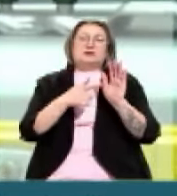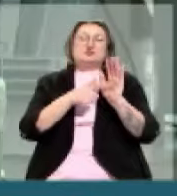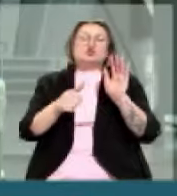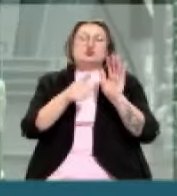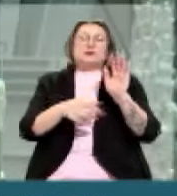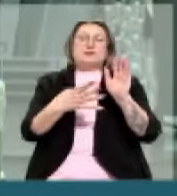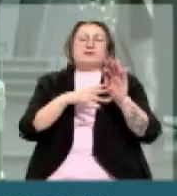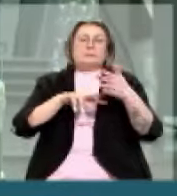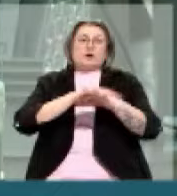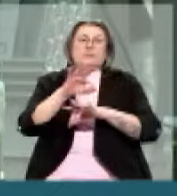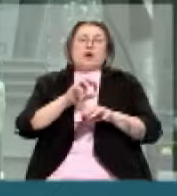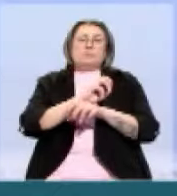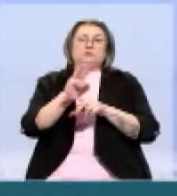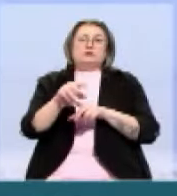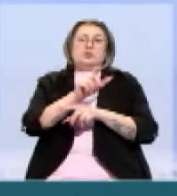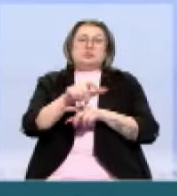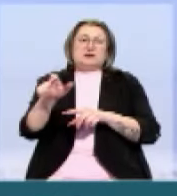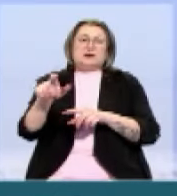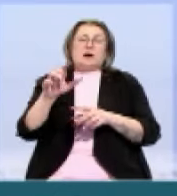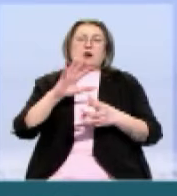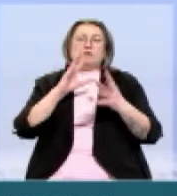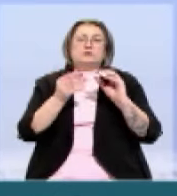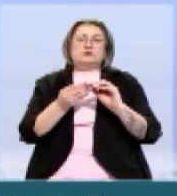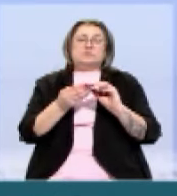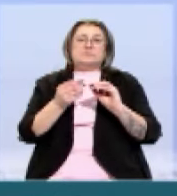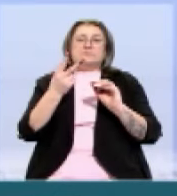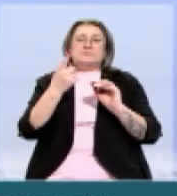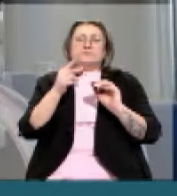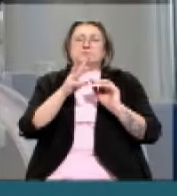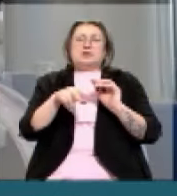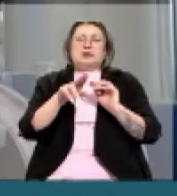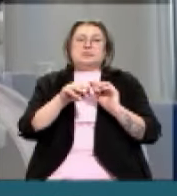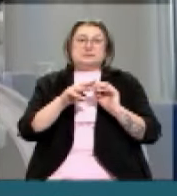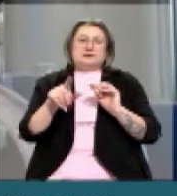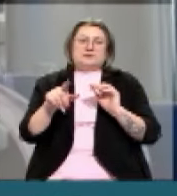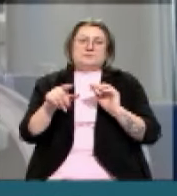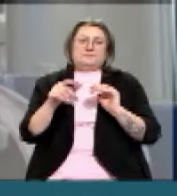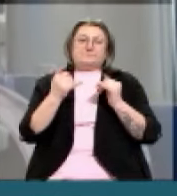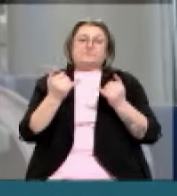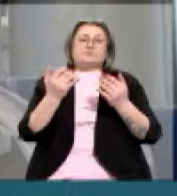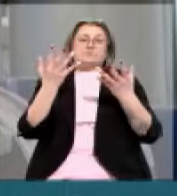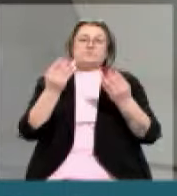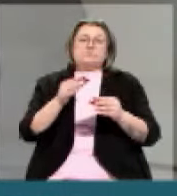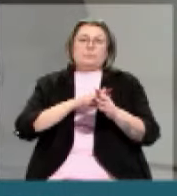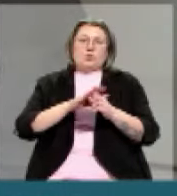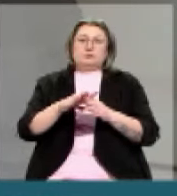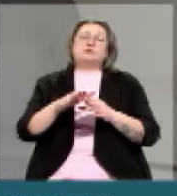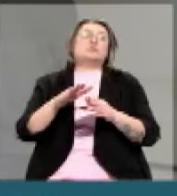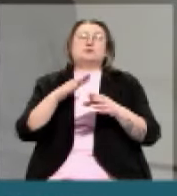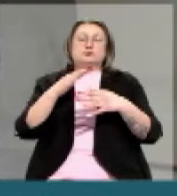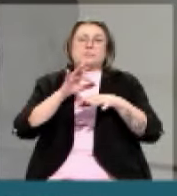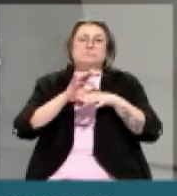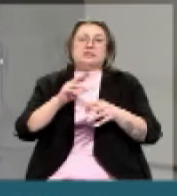салу барысы жөнінде мәлімет берілді. Облыс әкімінің айтуынша, өткен жылы елді мекендерді сумен қамтамасыз ету үшін жалпы құны